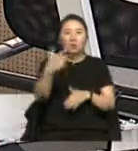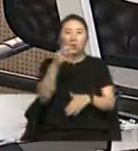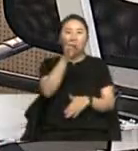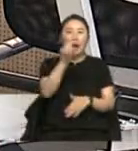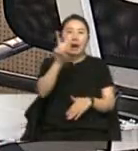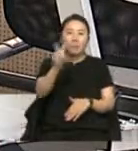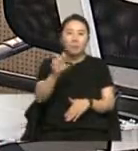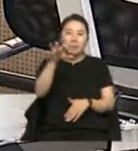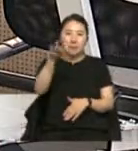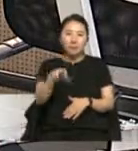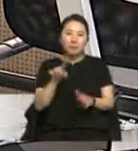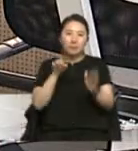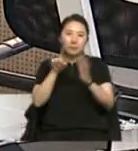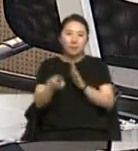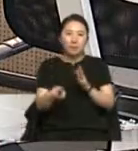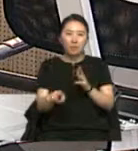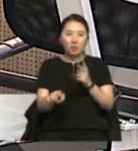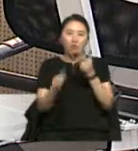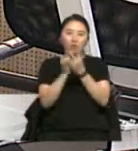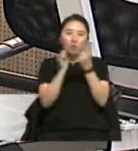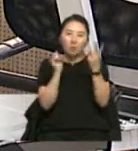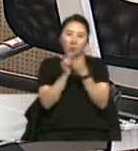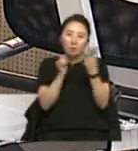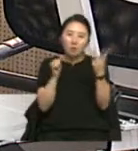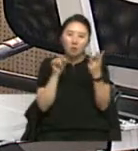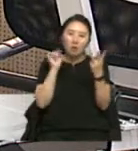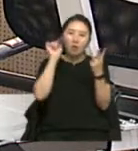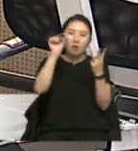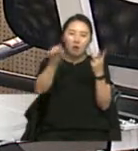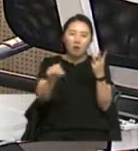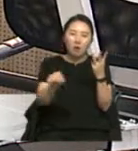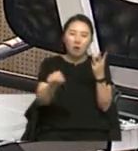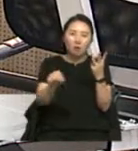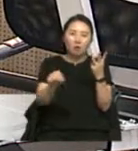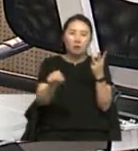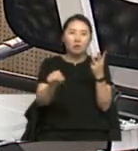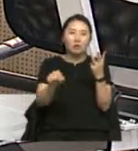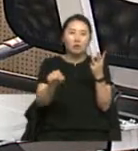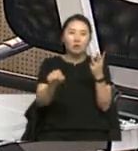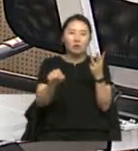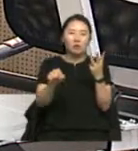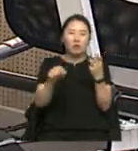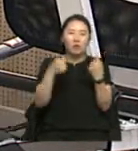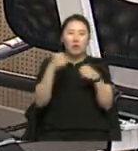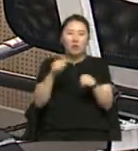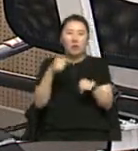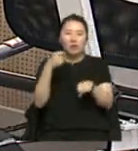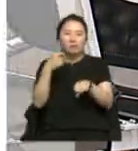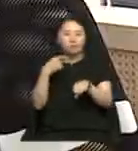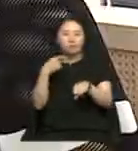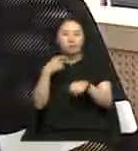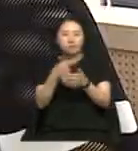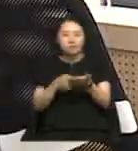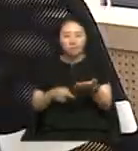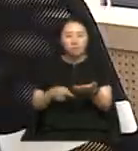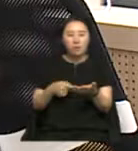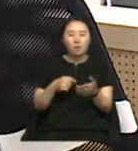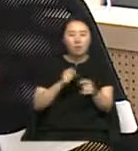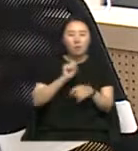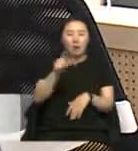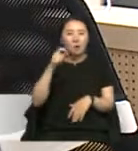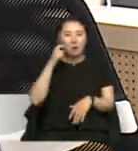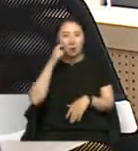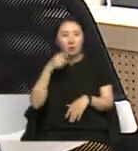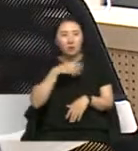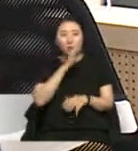있는데 그 두 분인가 세 분인가 하고 그때 다리 수술도 하고 멀어서 못 갔죠. 노인들